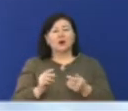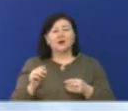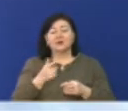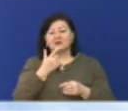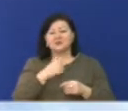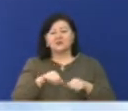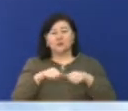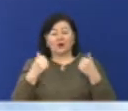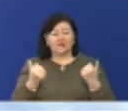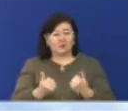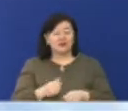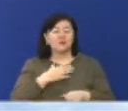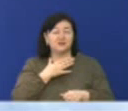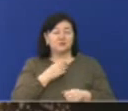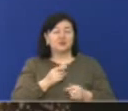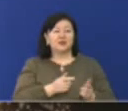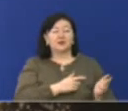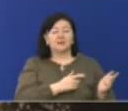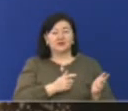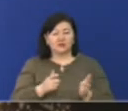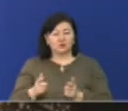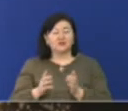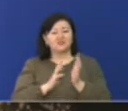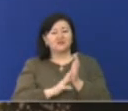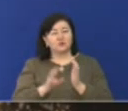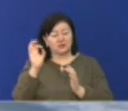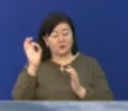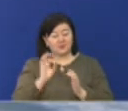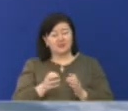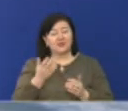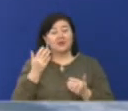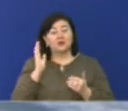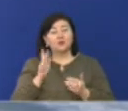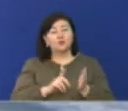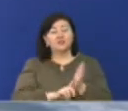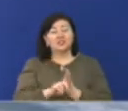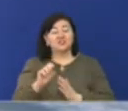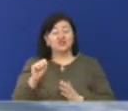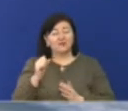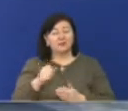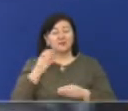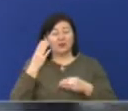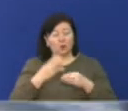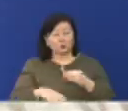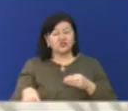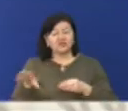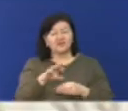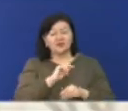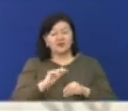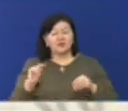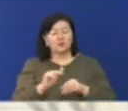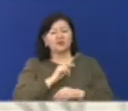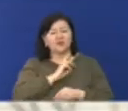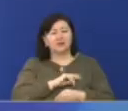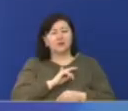пройти экспертизу. Начать строительную работу планируется 1 апреля и завершить в августе. Сауле Байгалиева, Раскуль Мадвасова, Кайрат Кужахметов,